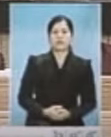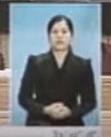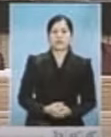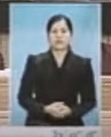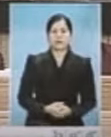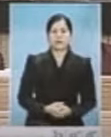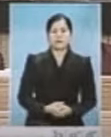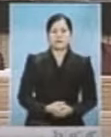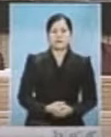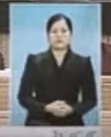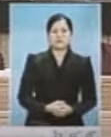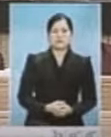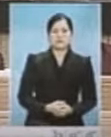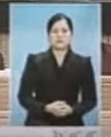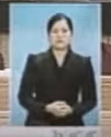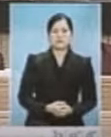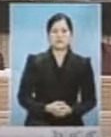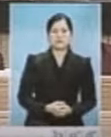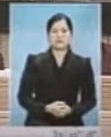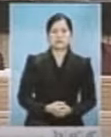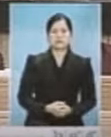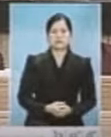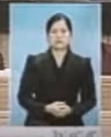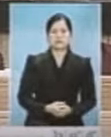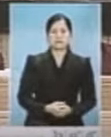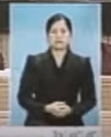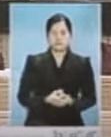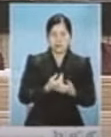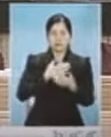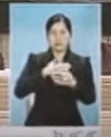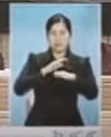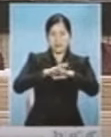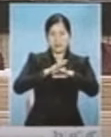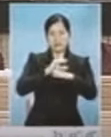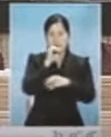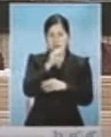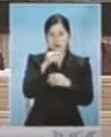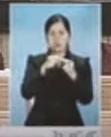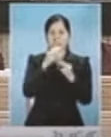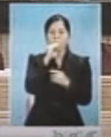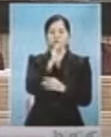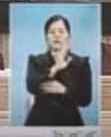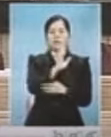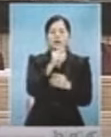แล้วครับนะไม่ไม่เสียหายผมเตือนเขาแล้วนะบอกอย่าได้พูดอีกนะครับ